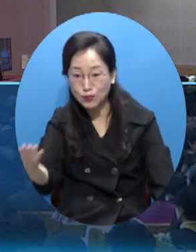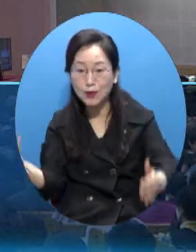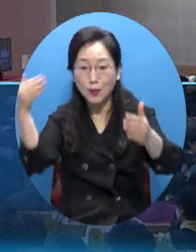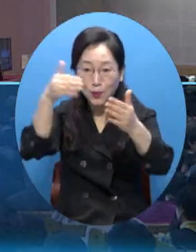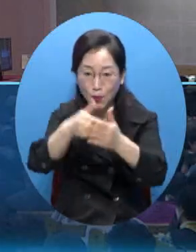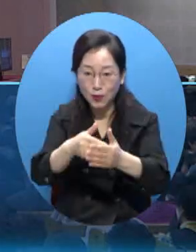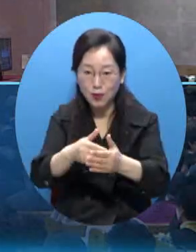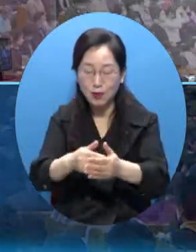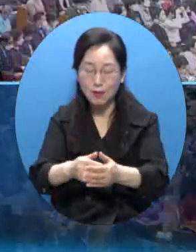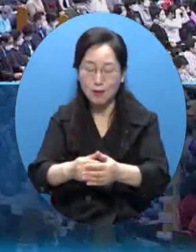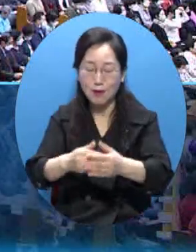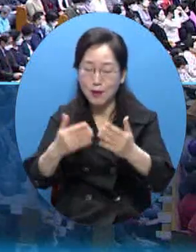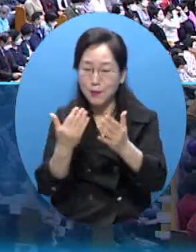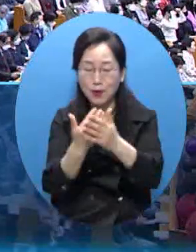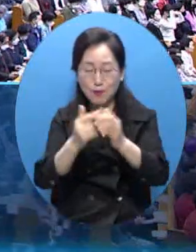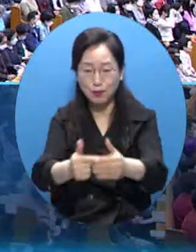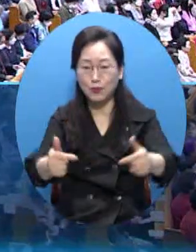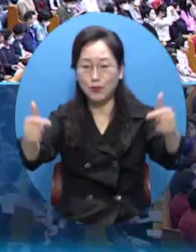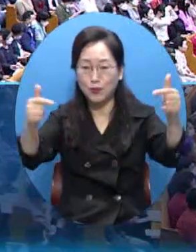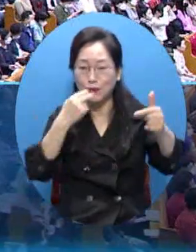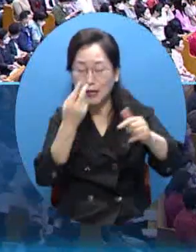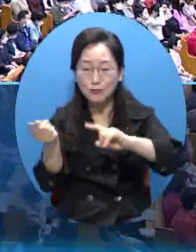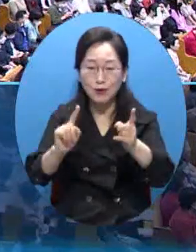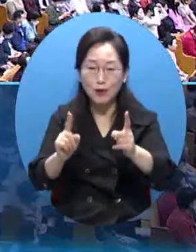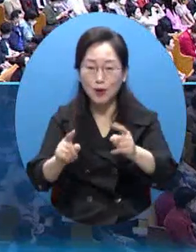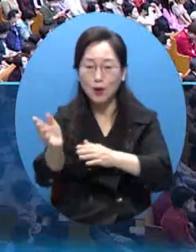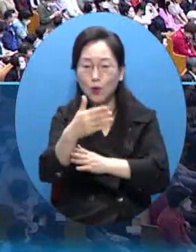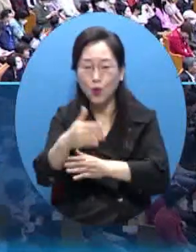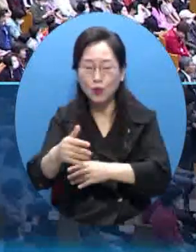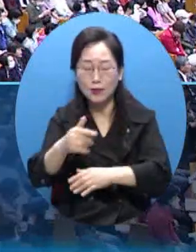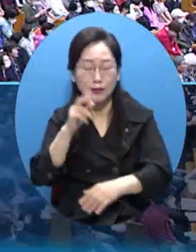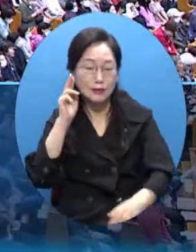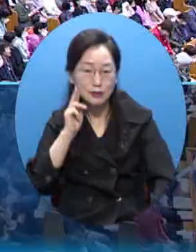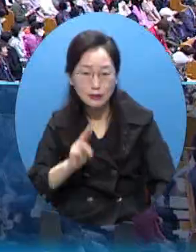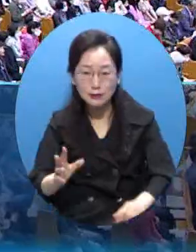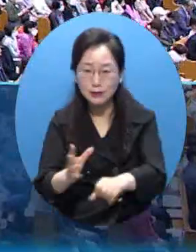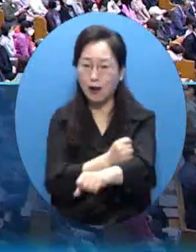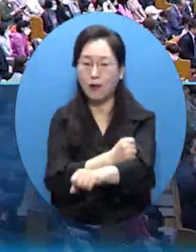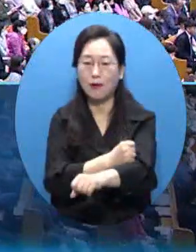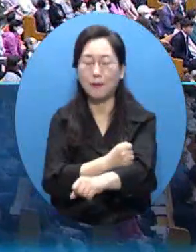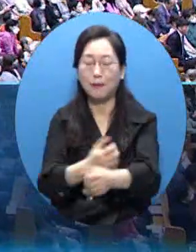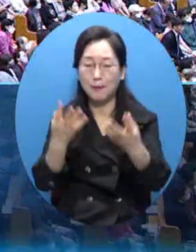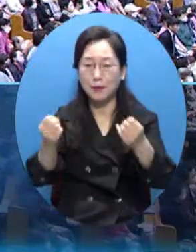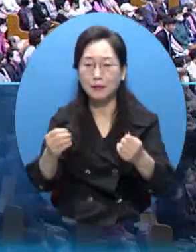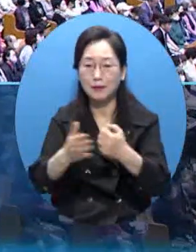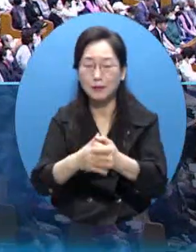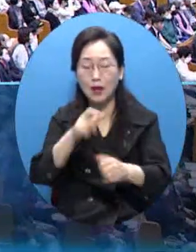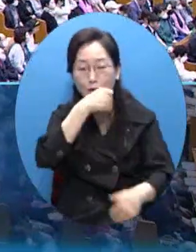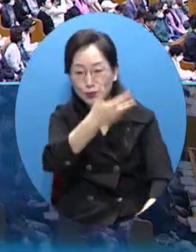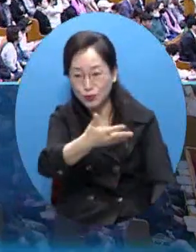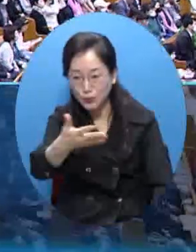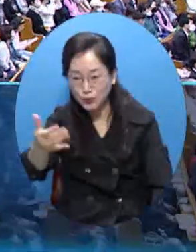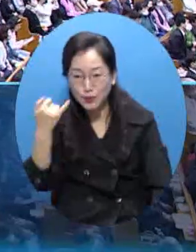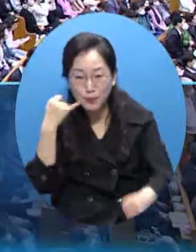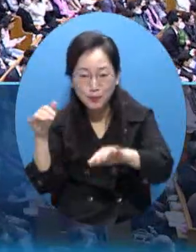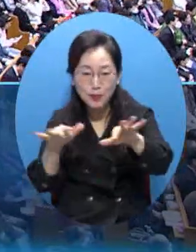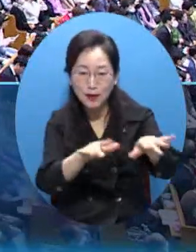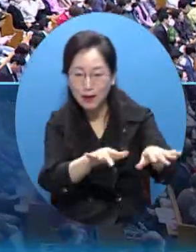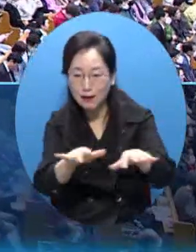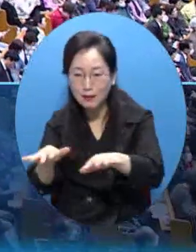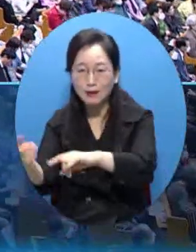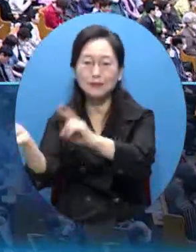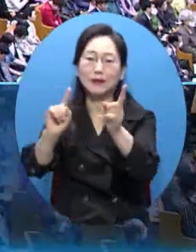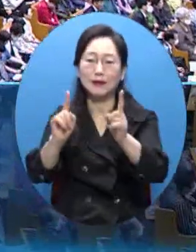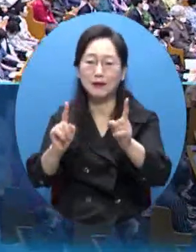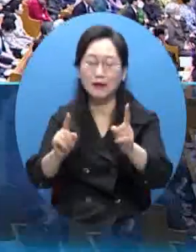번성하는 모든 생물이 살고 또 고기가 심히 많으리니 이 물이 흘러들어가므로 바닷물이 되살아나겠고 이